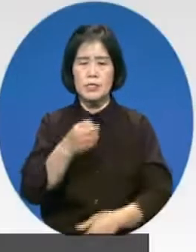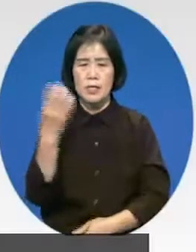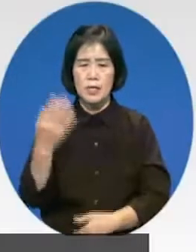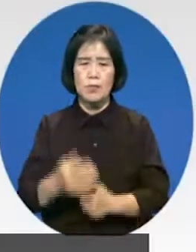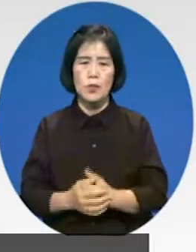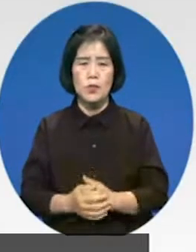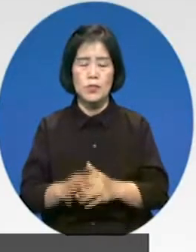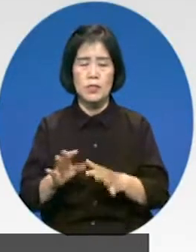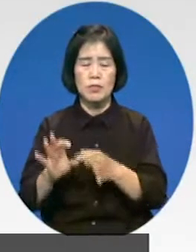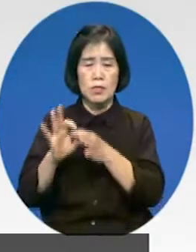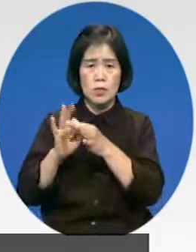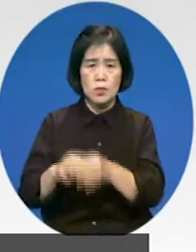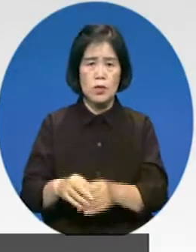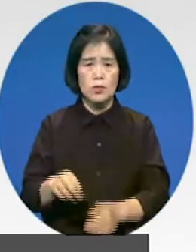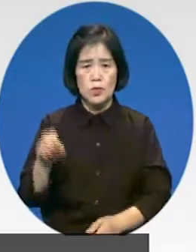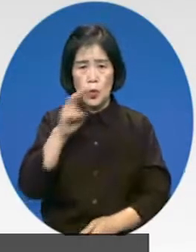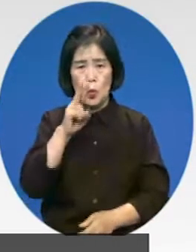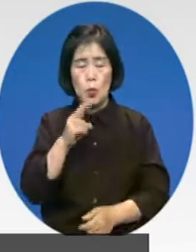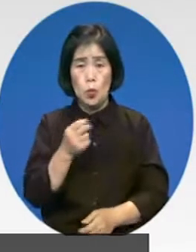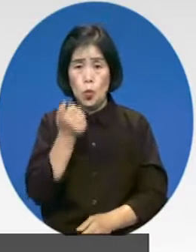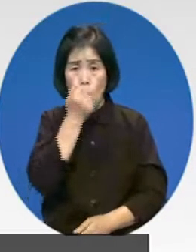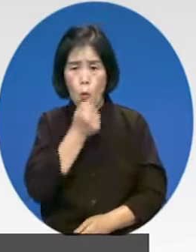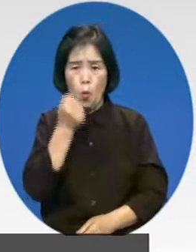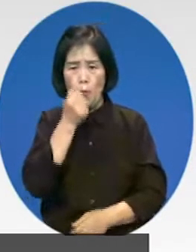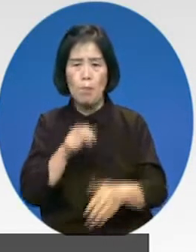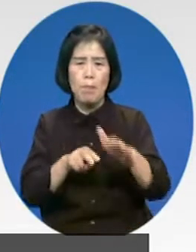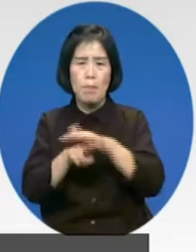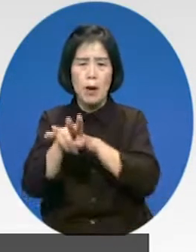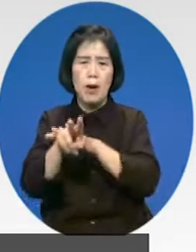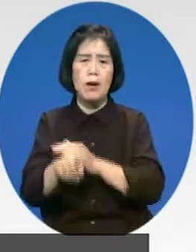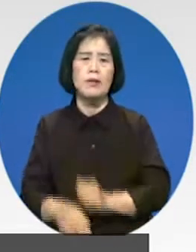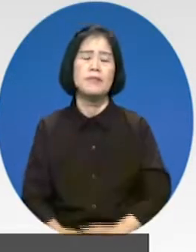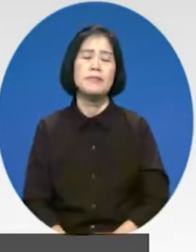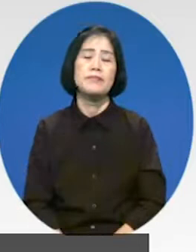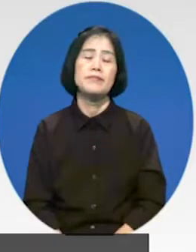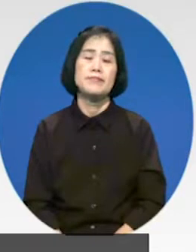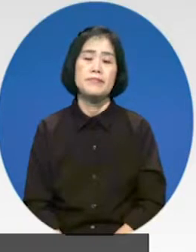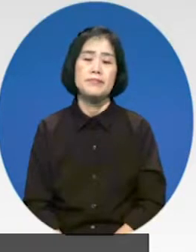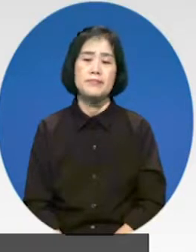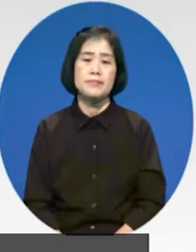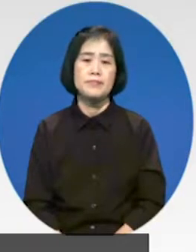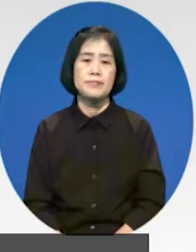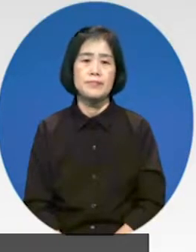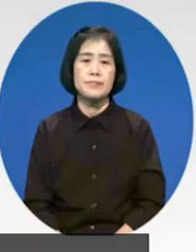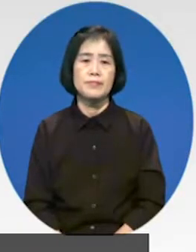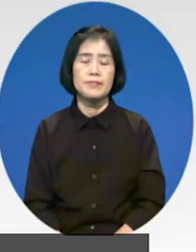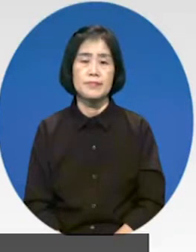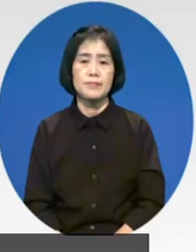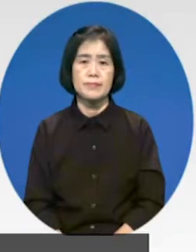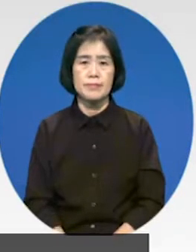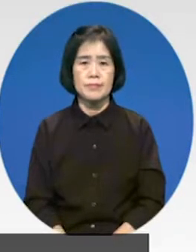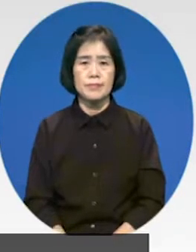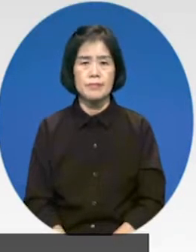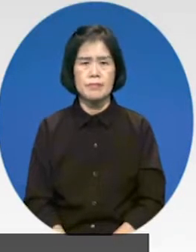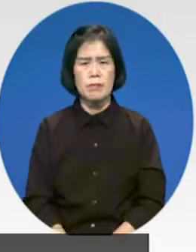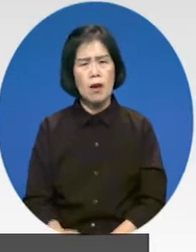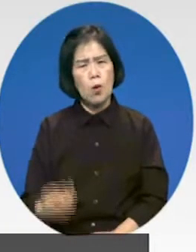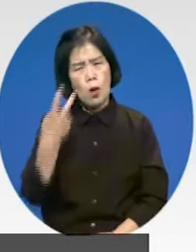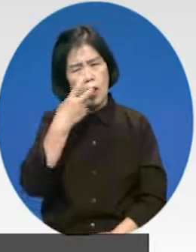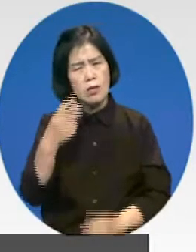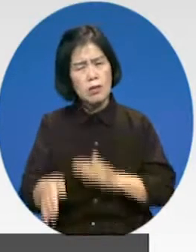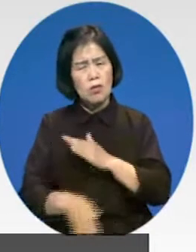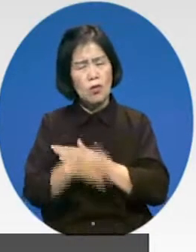지금 수색이 계속되고 있는 용인 탈출 곰 상황 짚어보도록 하겠습니다. 그런데 이 사건 허술한 관리